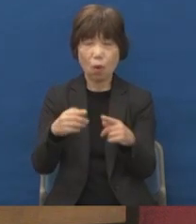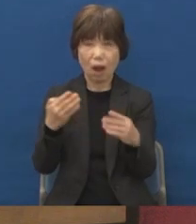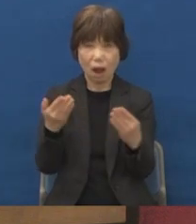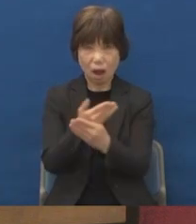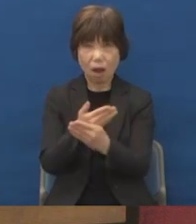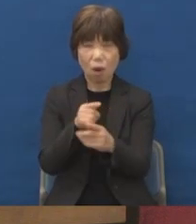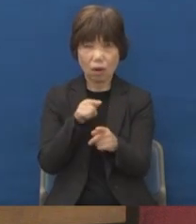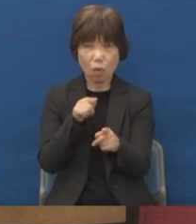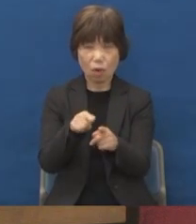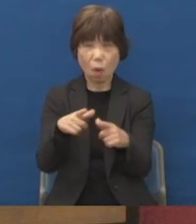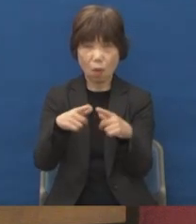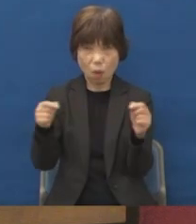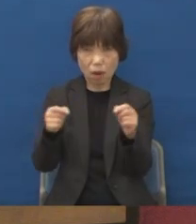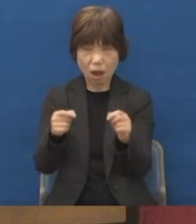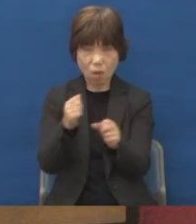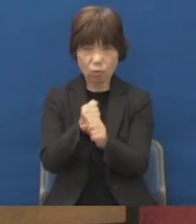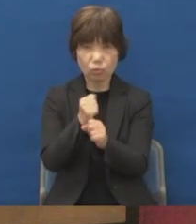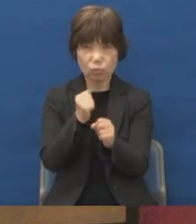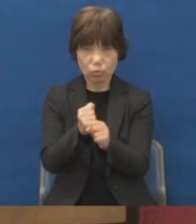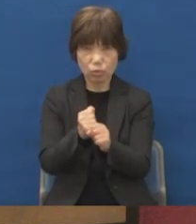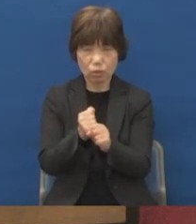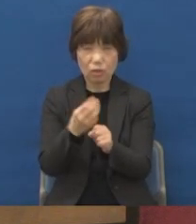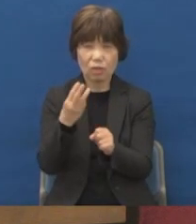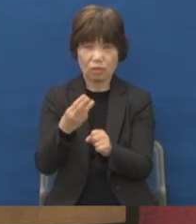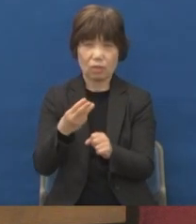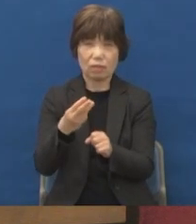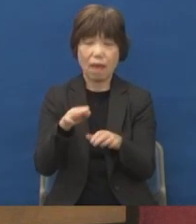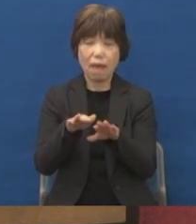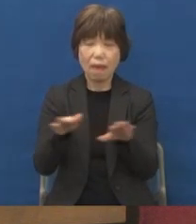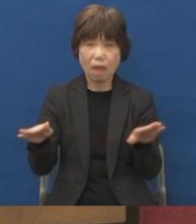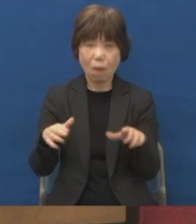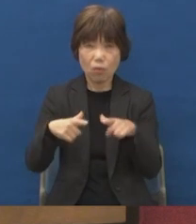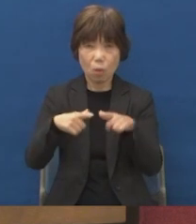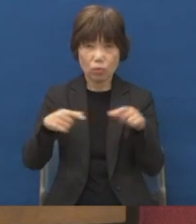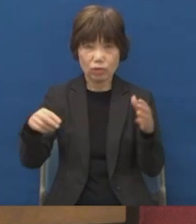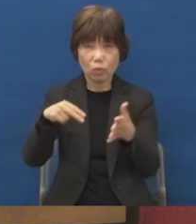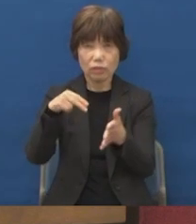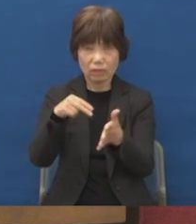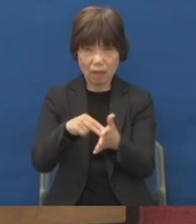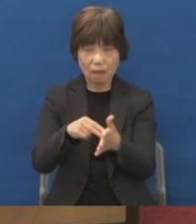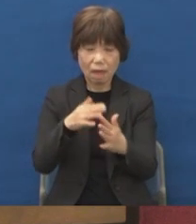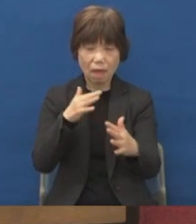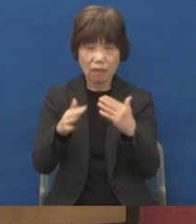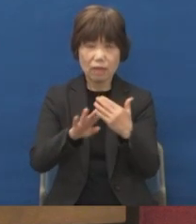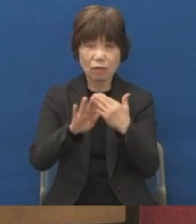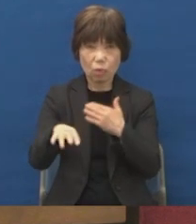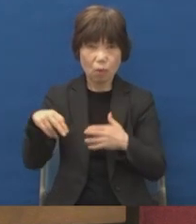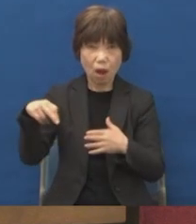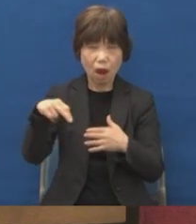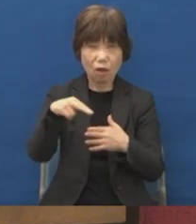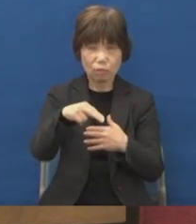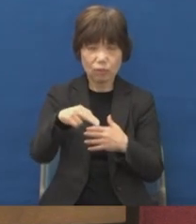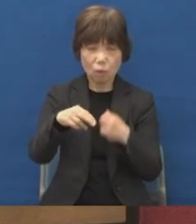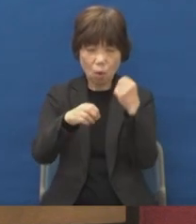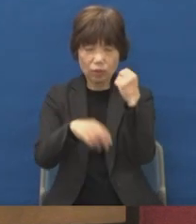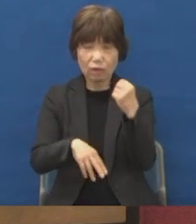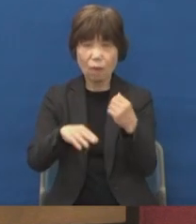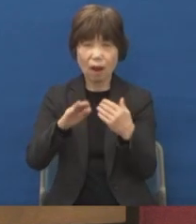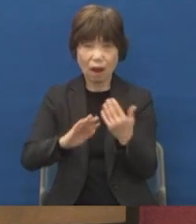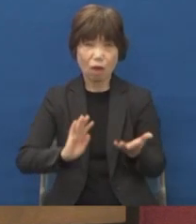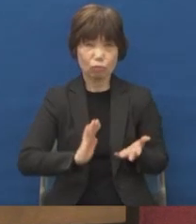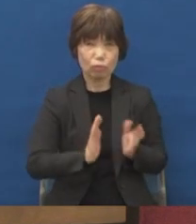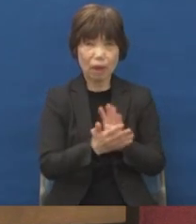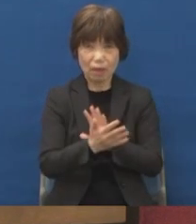保三文書に基づくもので、平和国家として戦後の歩みを大元から覆し、国